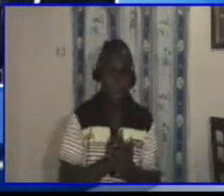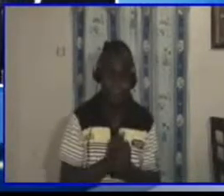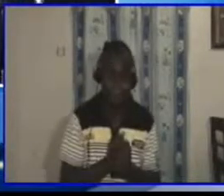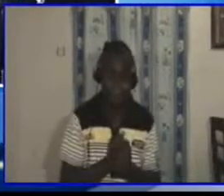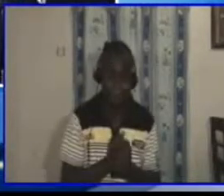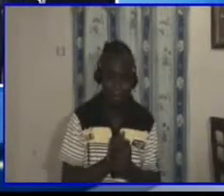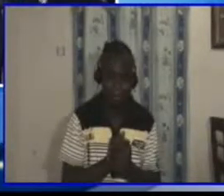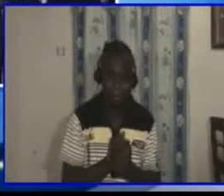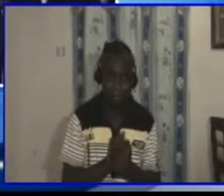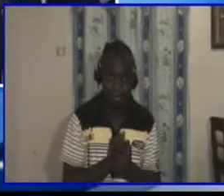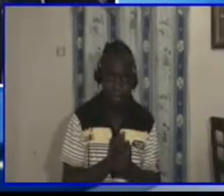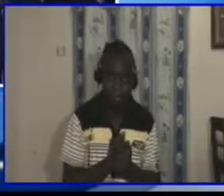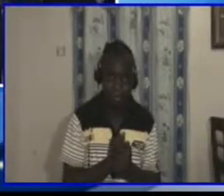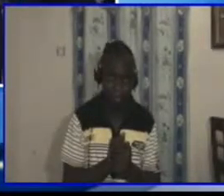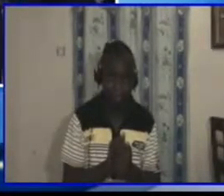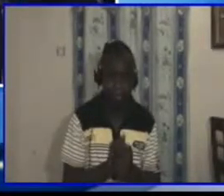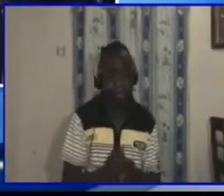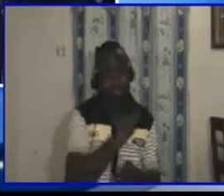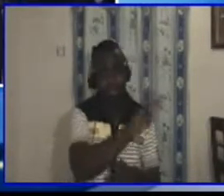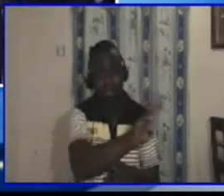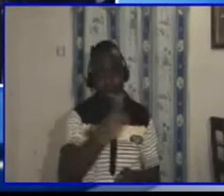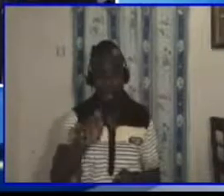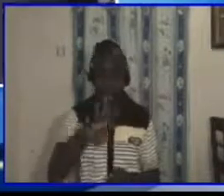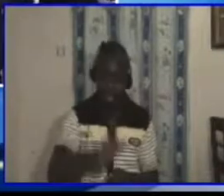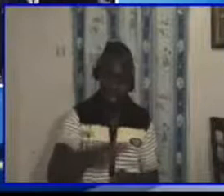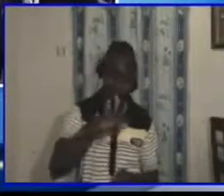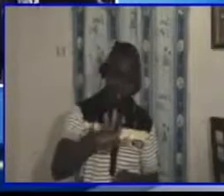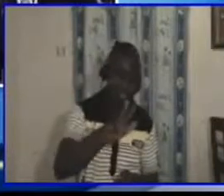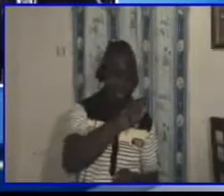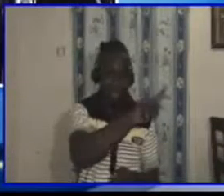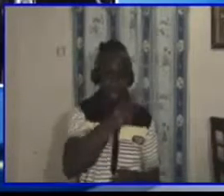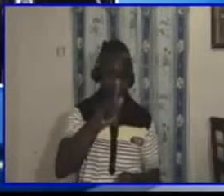secondo matteo capitolo 24